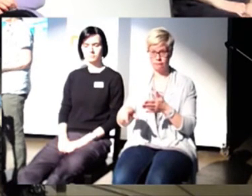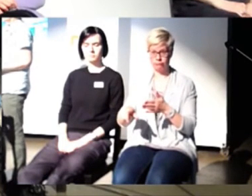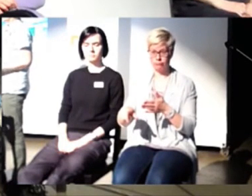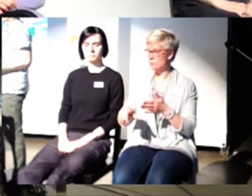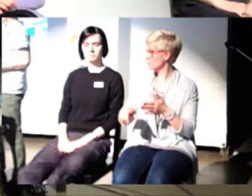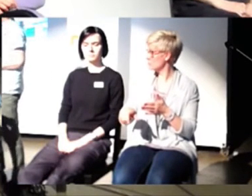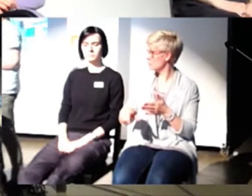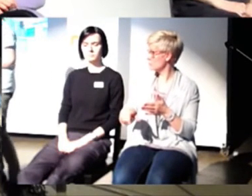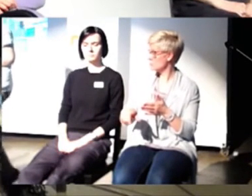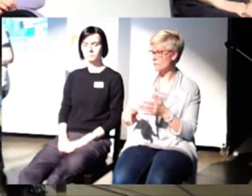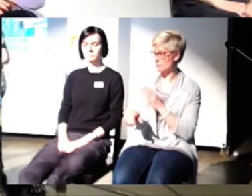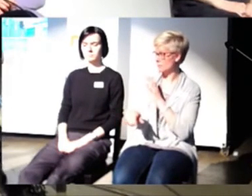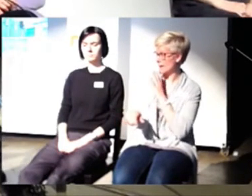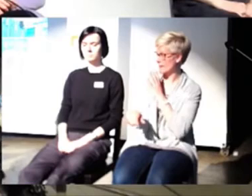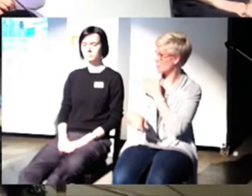Saarilla sulle.